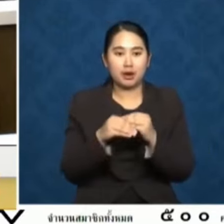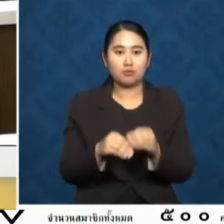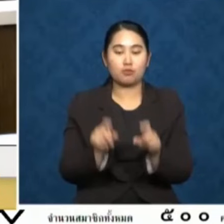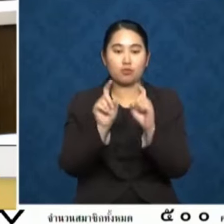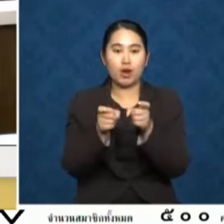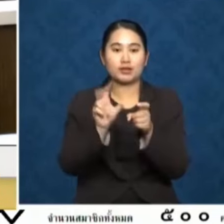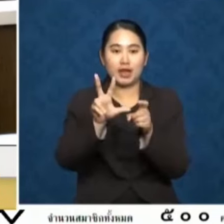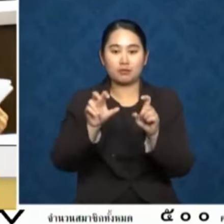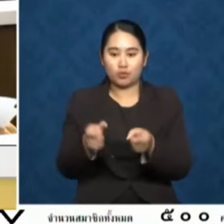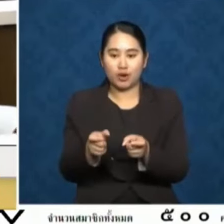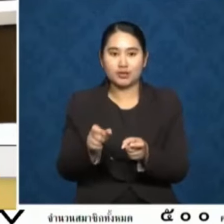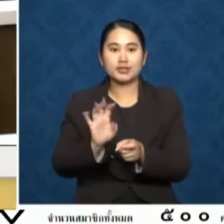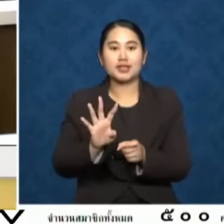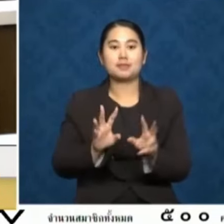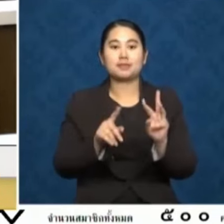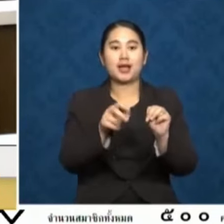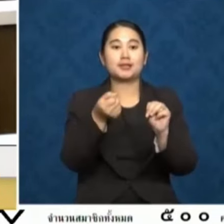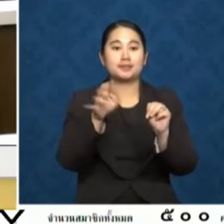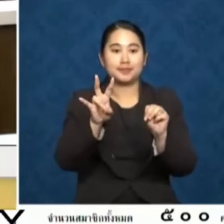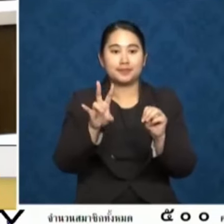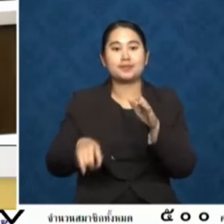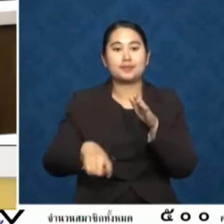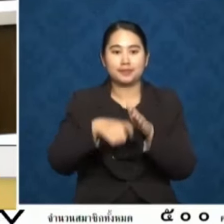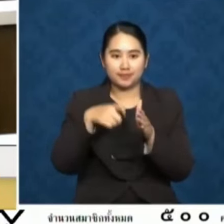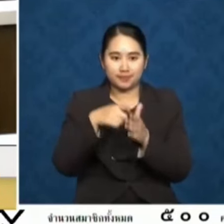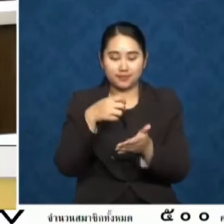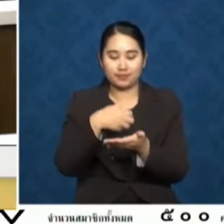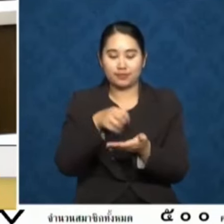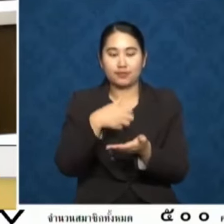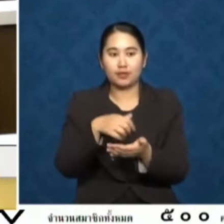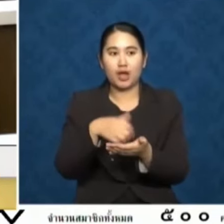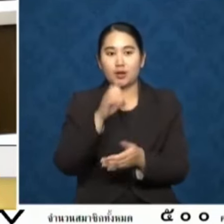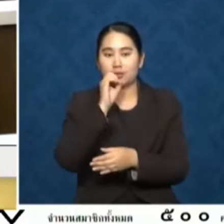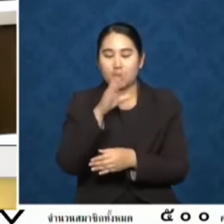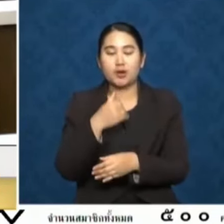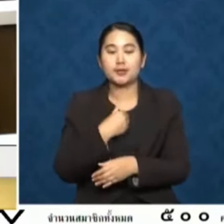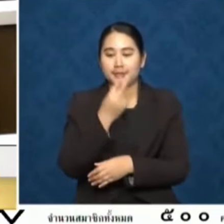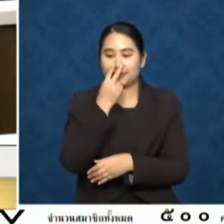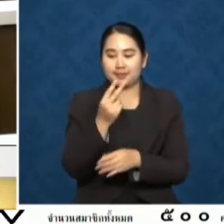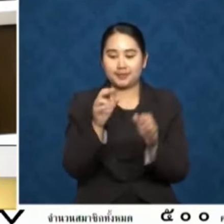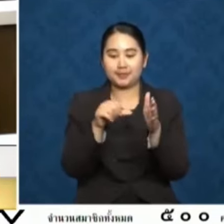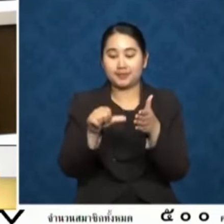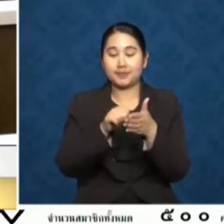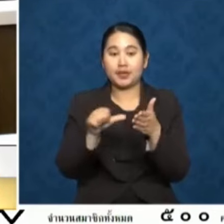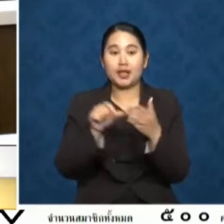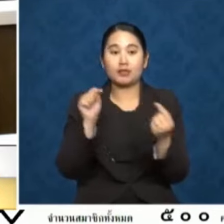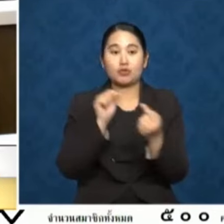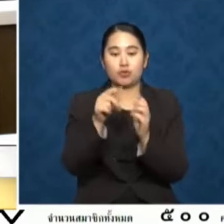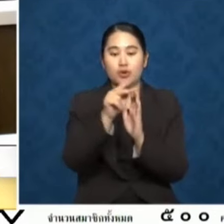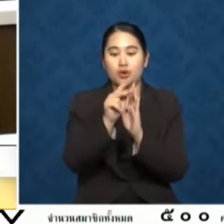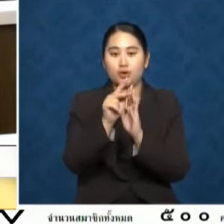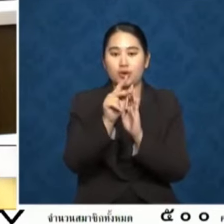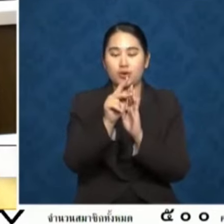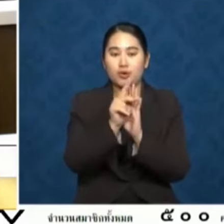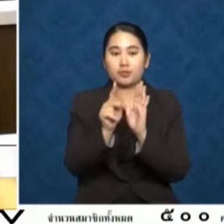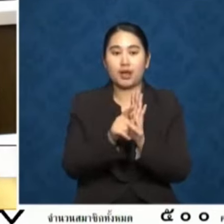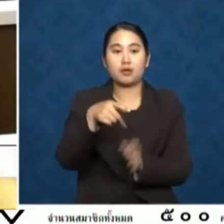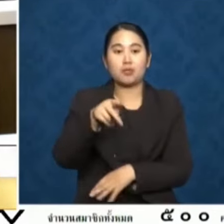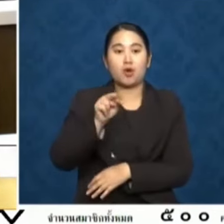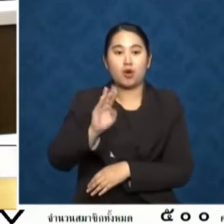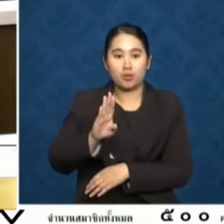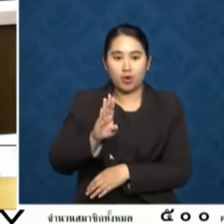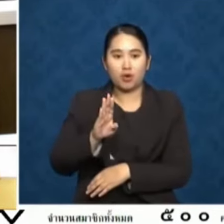า17ครับเหตุผลโดยที่เป็นการสมควรแก้ไขเพิ่มเติมพระราชบัญญัติระเบียบบริหารงานบุคคลส่วนท้